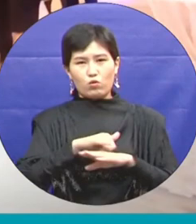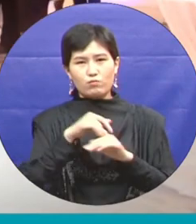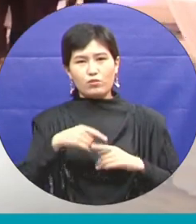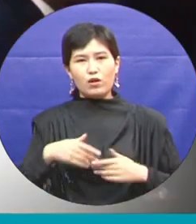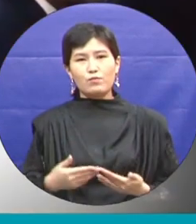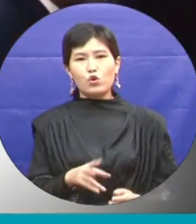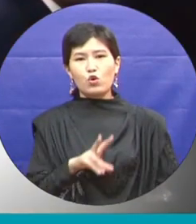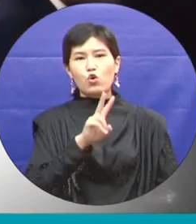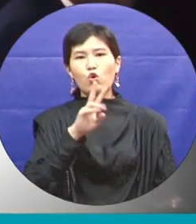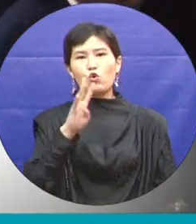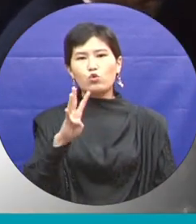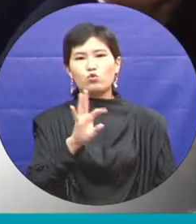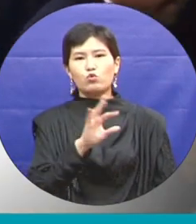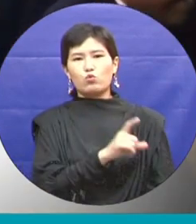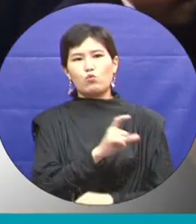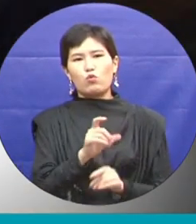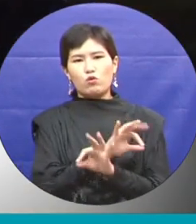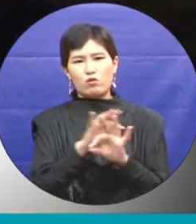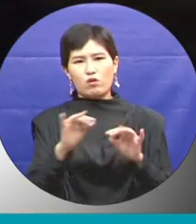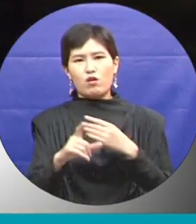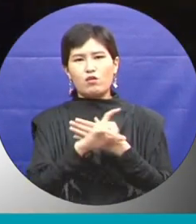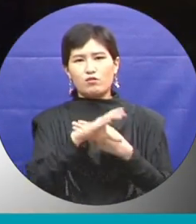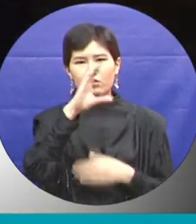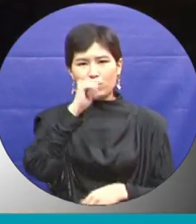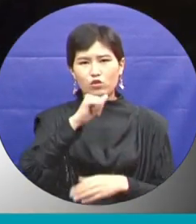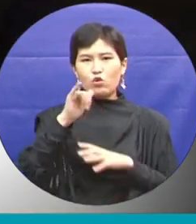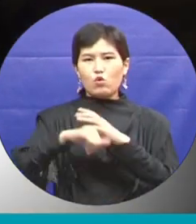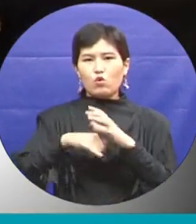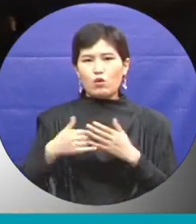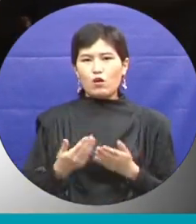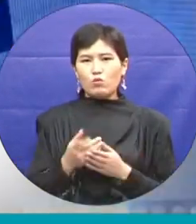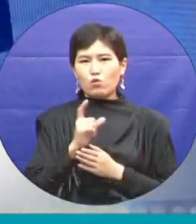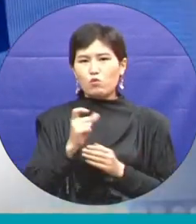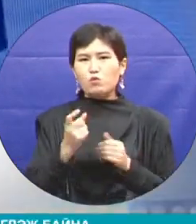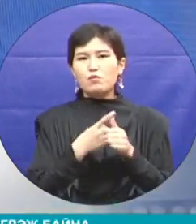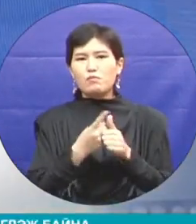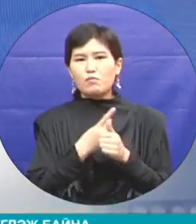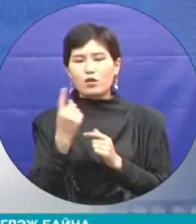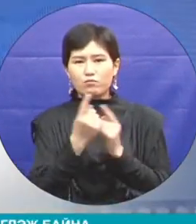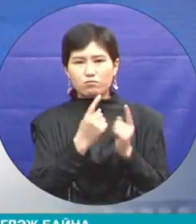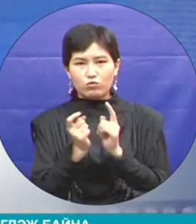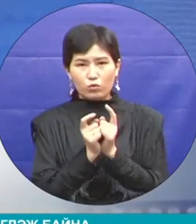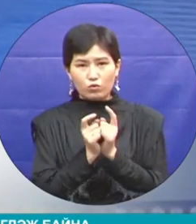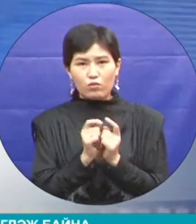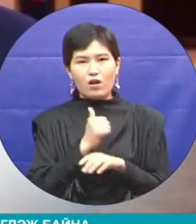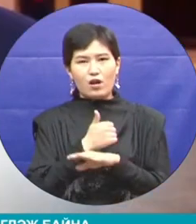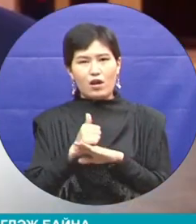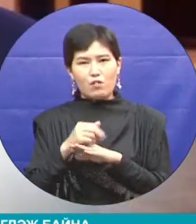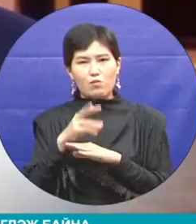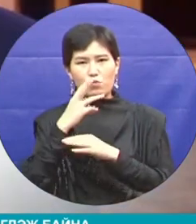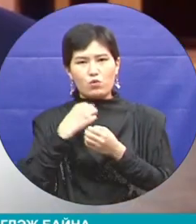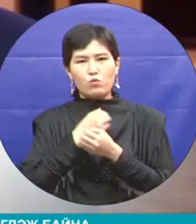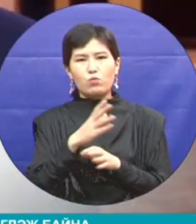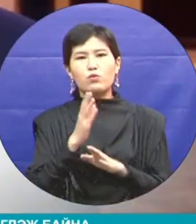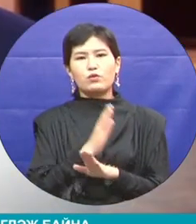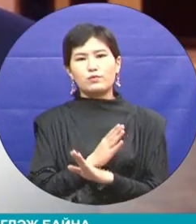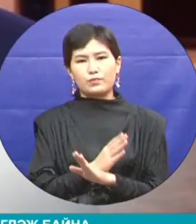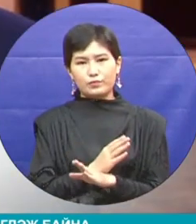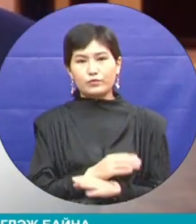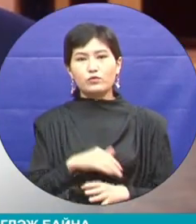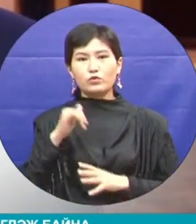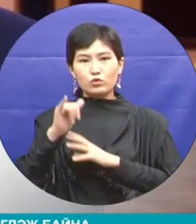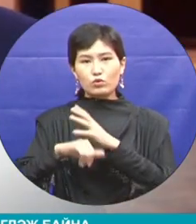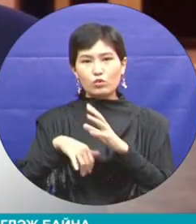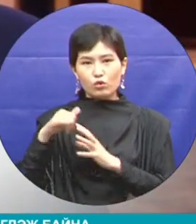24 элчин сайд олон улсын 9 байгууллагын суурин төлөөлөгчтэй уулзаж аялал жуулчлалын бодлогоо зааллаа. Олон улсын